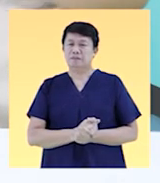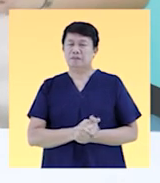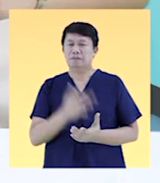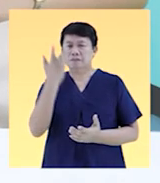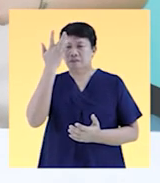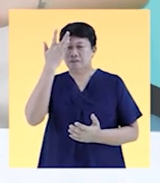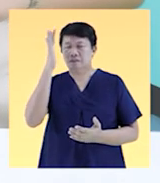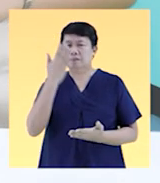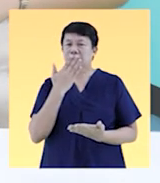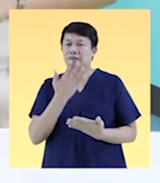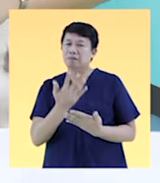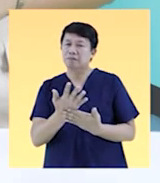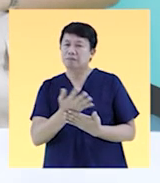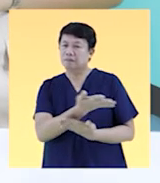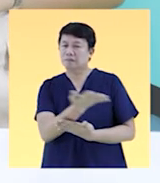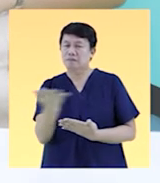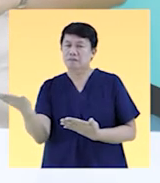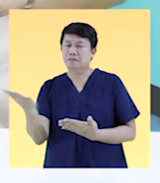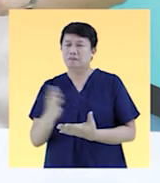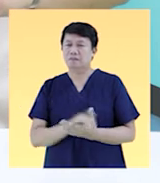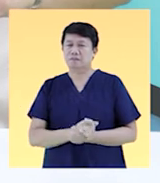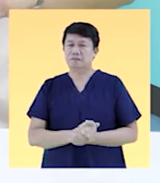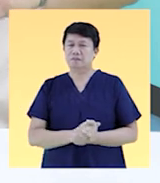Great job, kids!